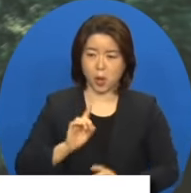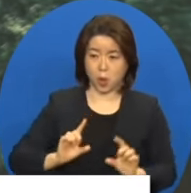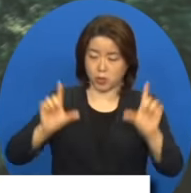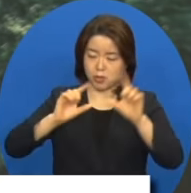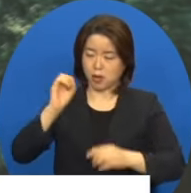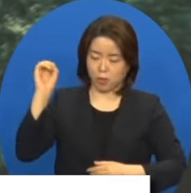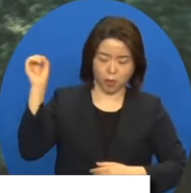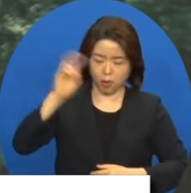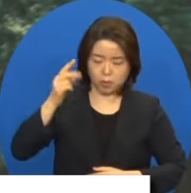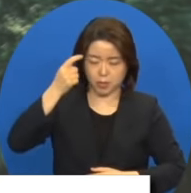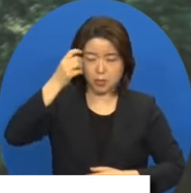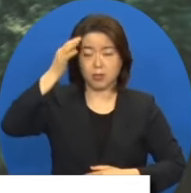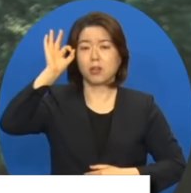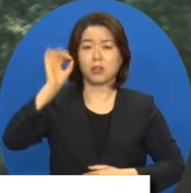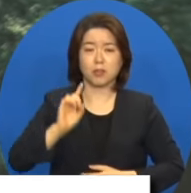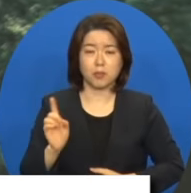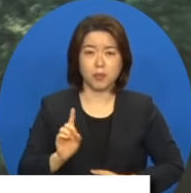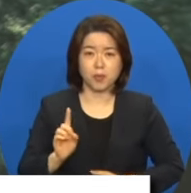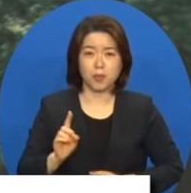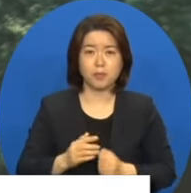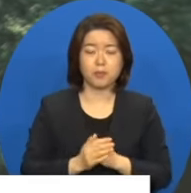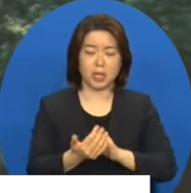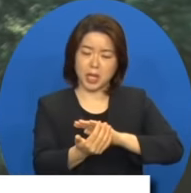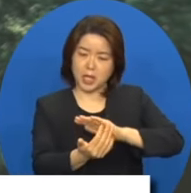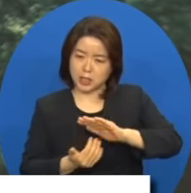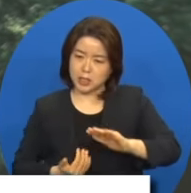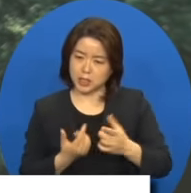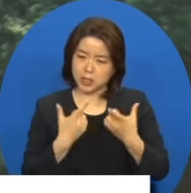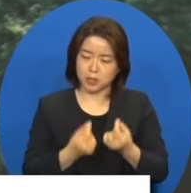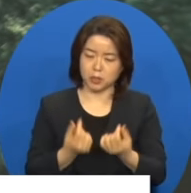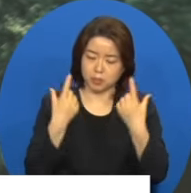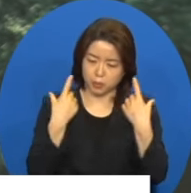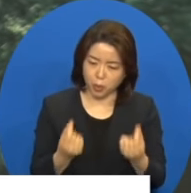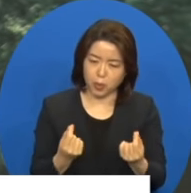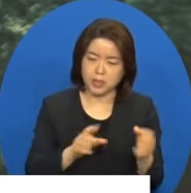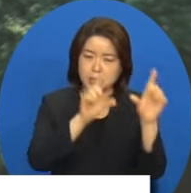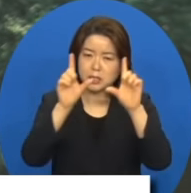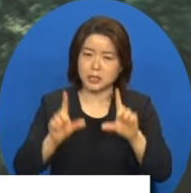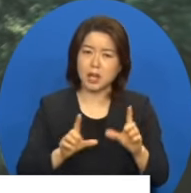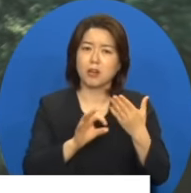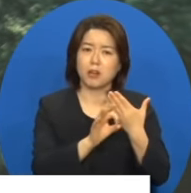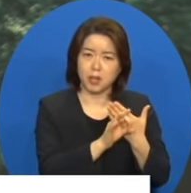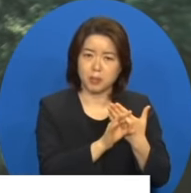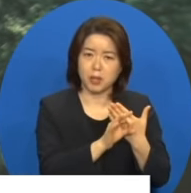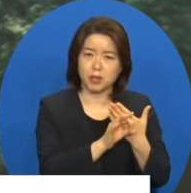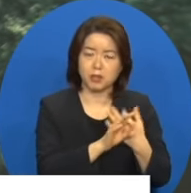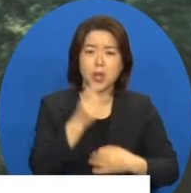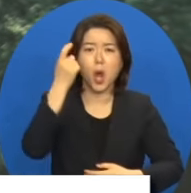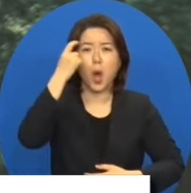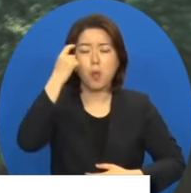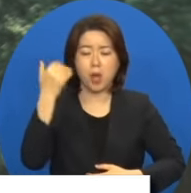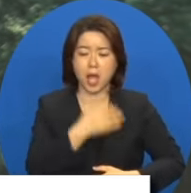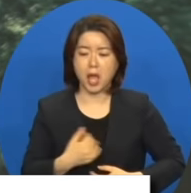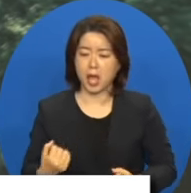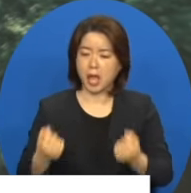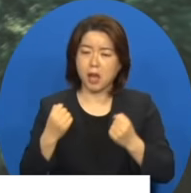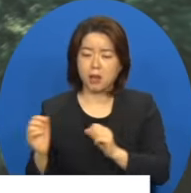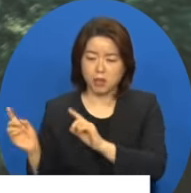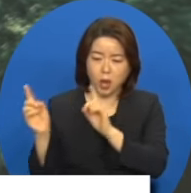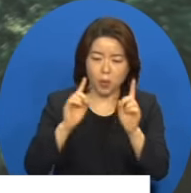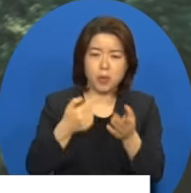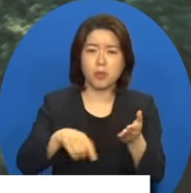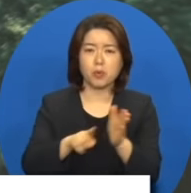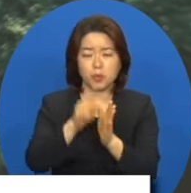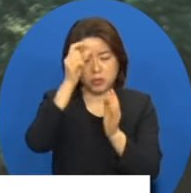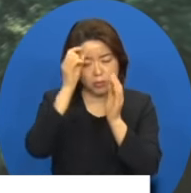갑자기 깨달아지는 것이 이전처럼 똑같이 살 거라면 왜 건강 회복을 위해서 그렇게 기도하느냐